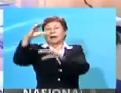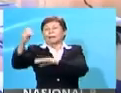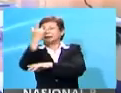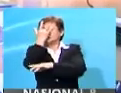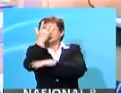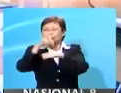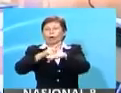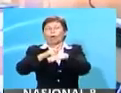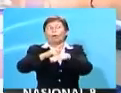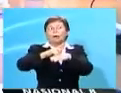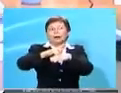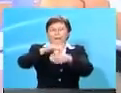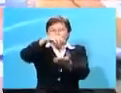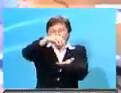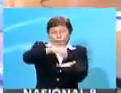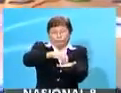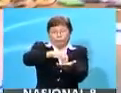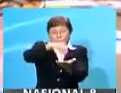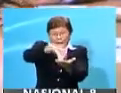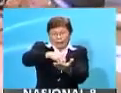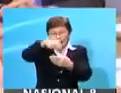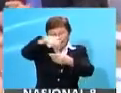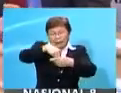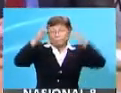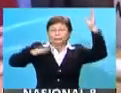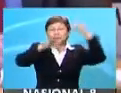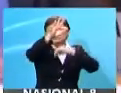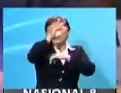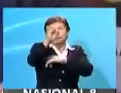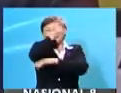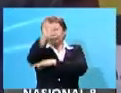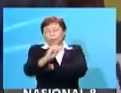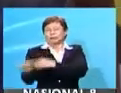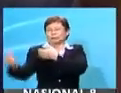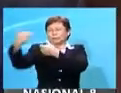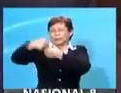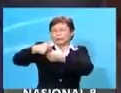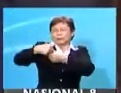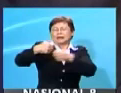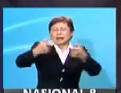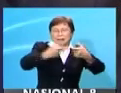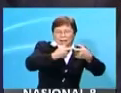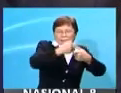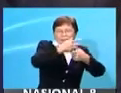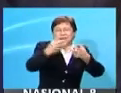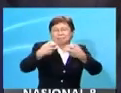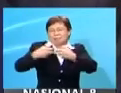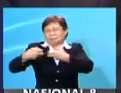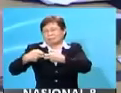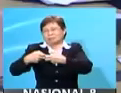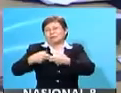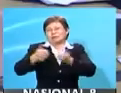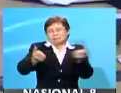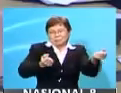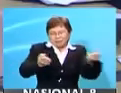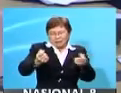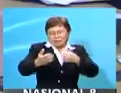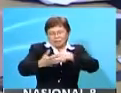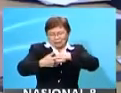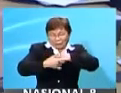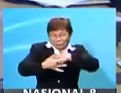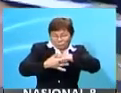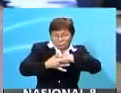beroperasi di seluruh Malaysia 98% daripada mereka terlibat dalam sektor elektrik dan elektronik automotif teknologi